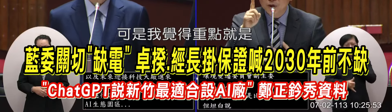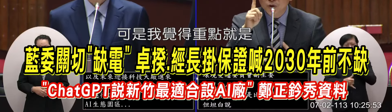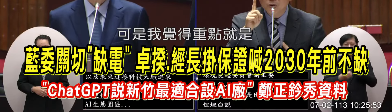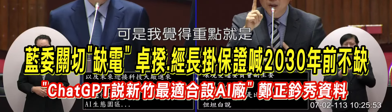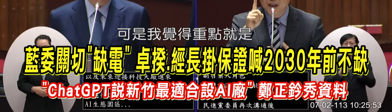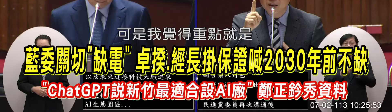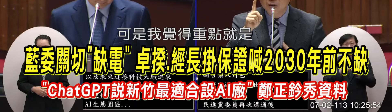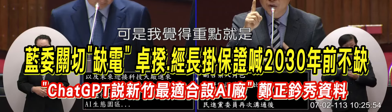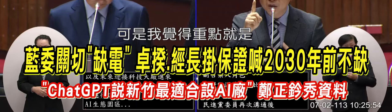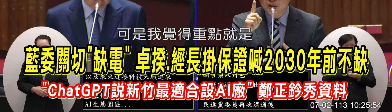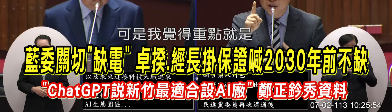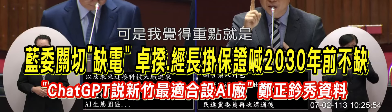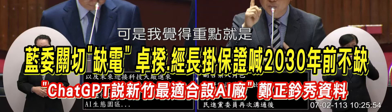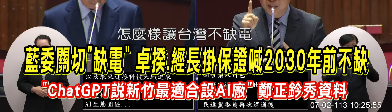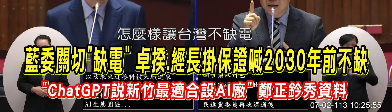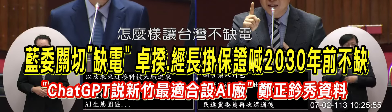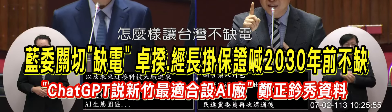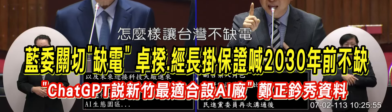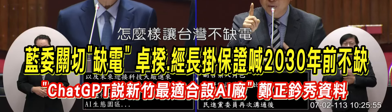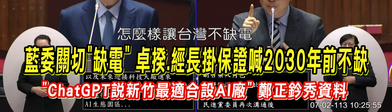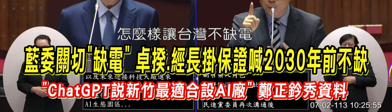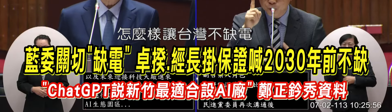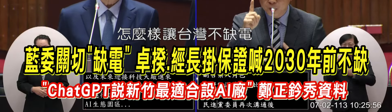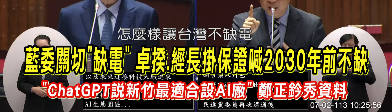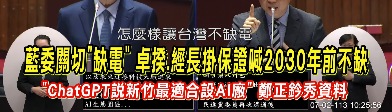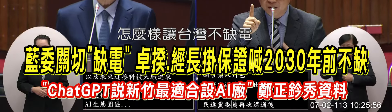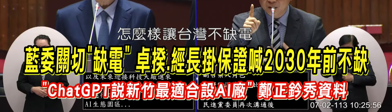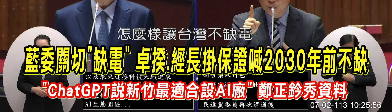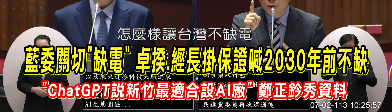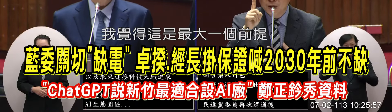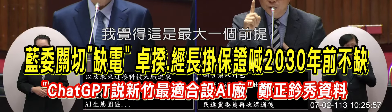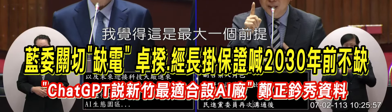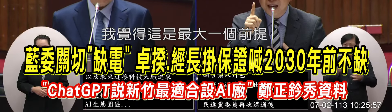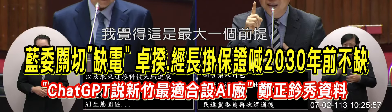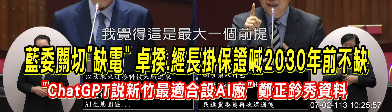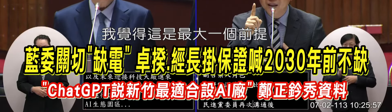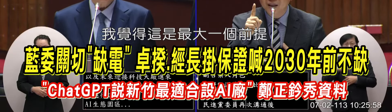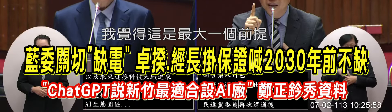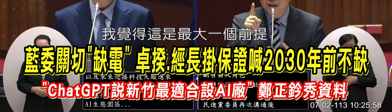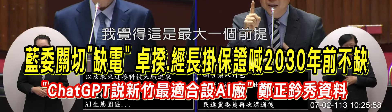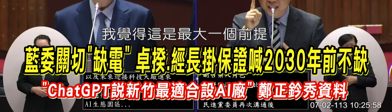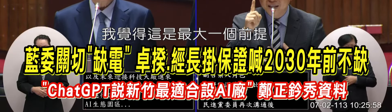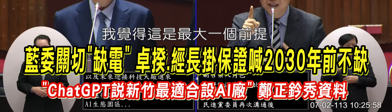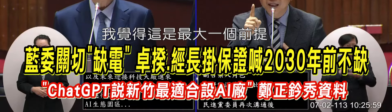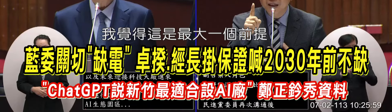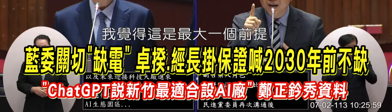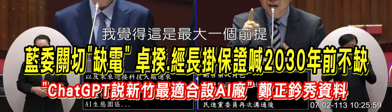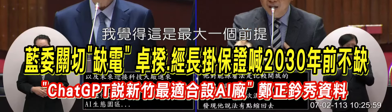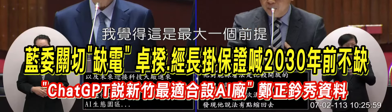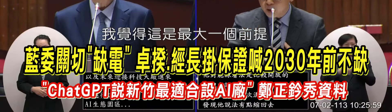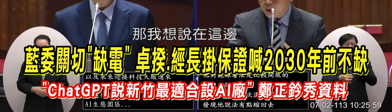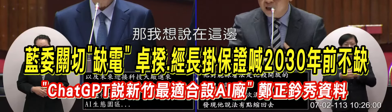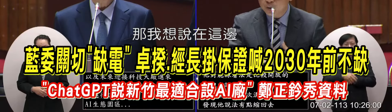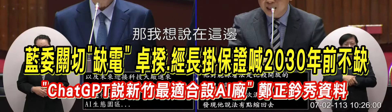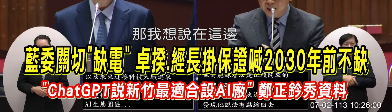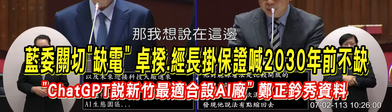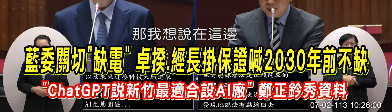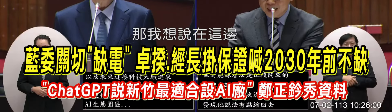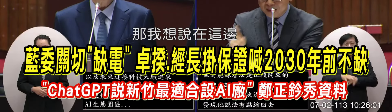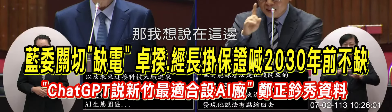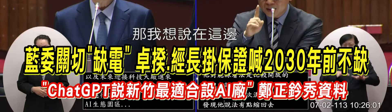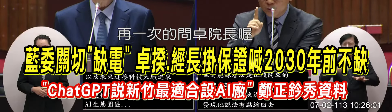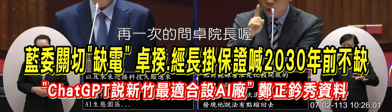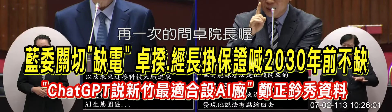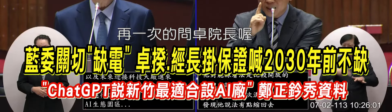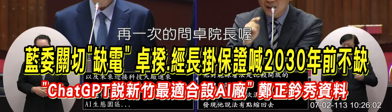可是我觉得重点就是怎么样子让台湾不缺电，我觉得这是最大的一个前提哈。那我想说在这